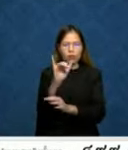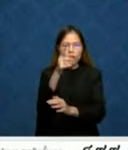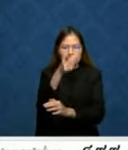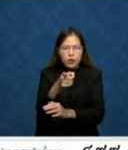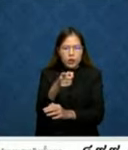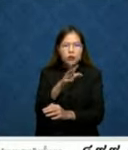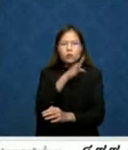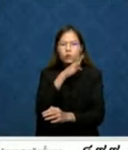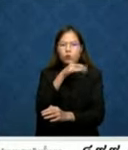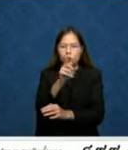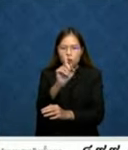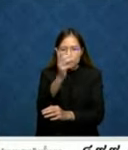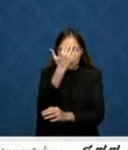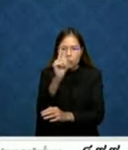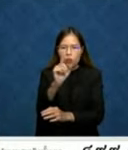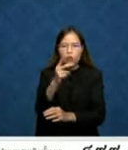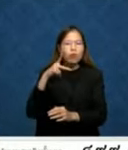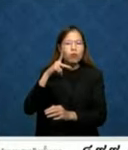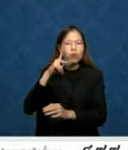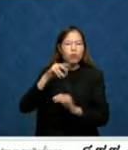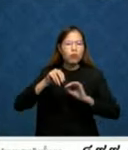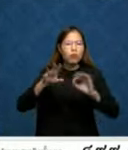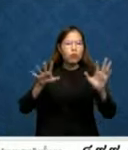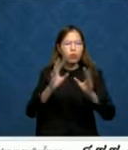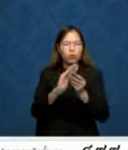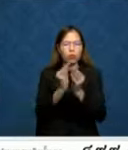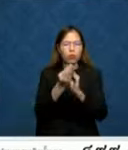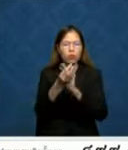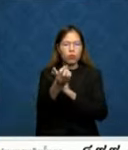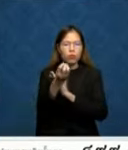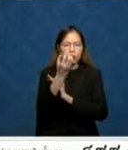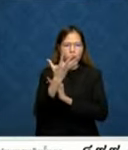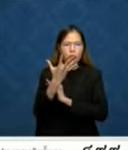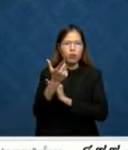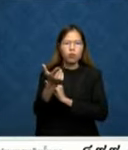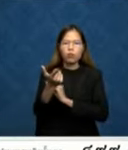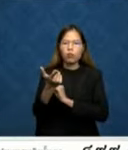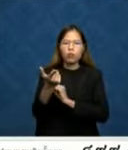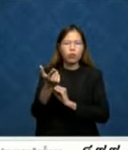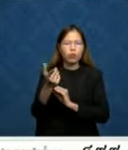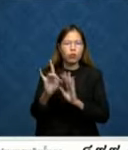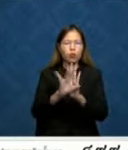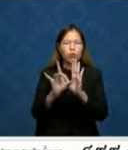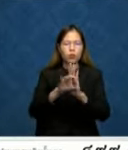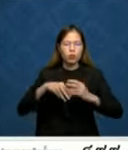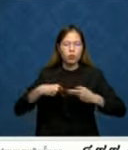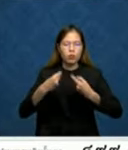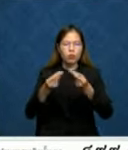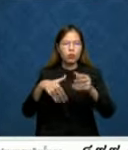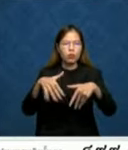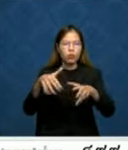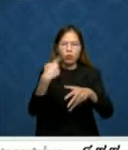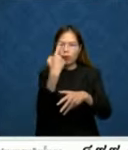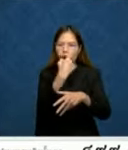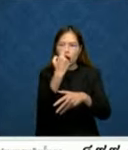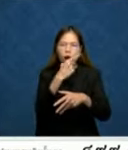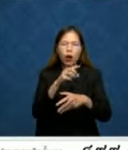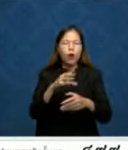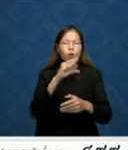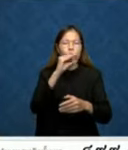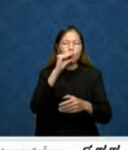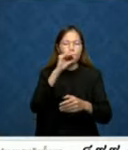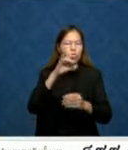หรือไม่ทำไมตอนแถลงข่าวล่าสุดจึงไม่บอกตัวเลขที่อัปเดตหรือล่าสุดกับประชาชนมันต้องมีใครสักคนที่พูดไม่ตรงนะ